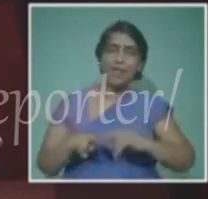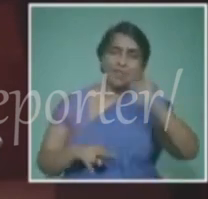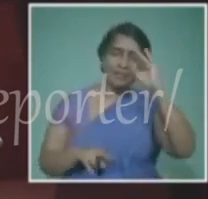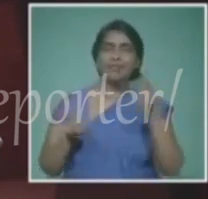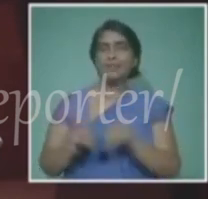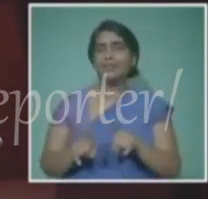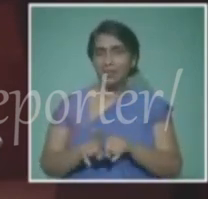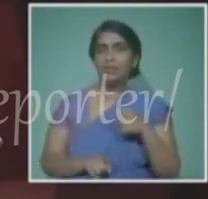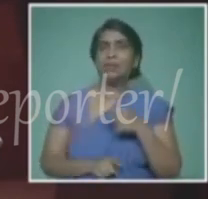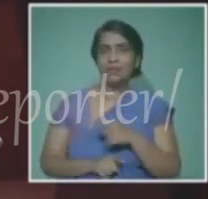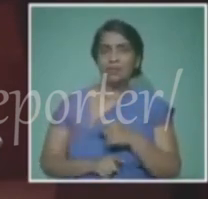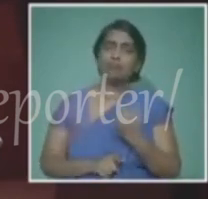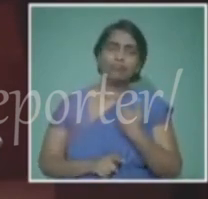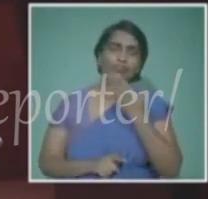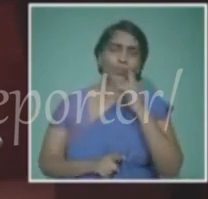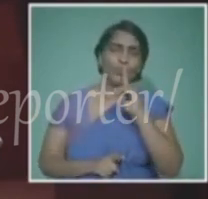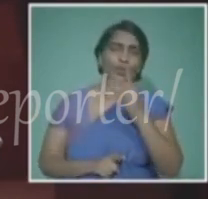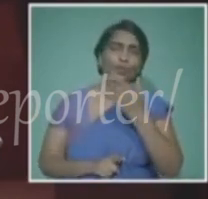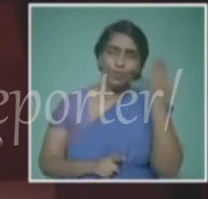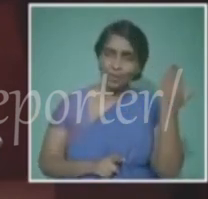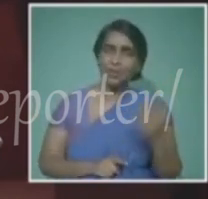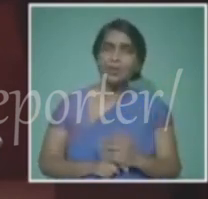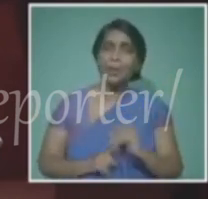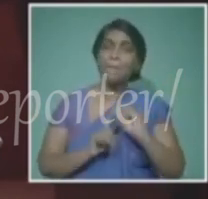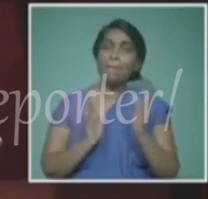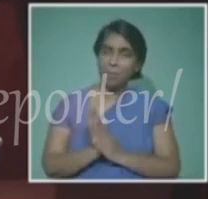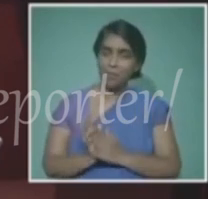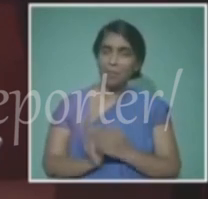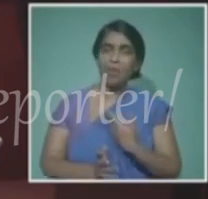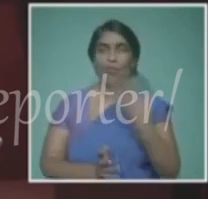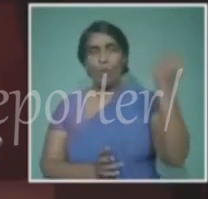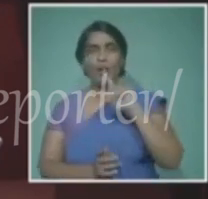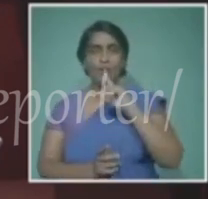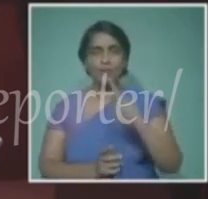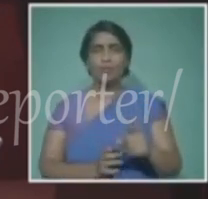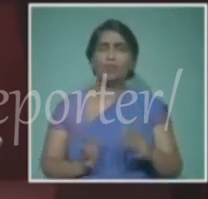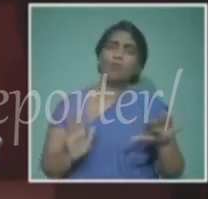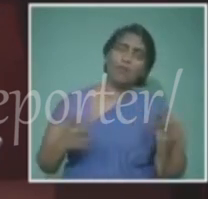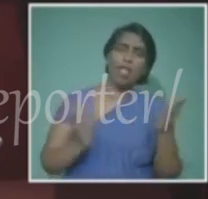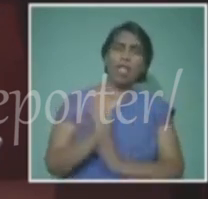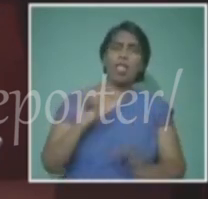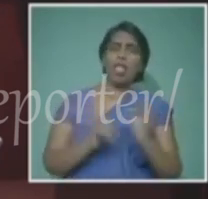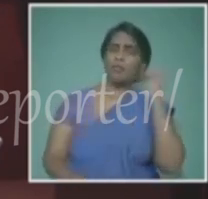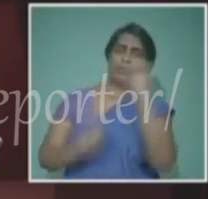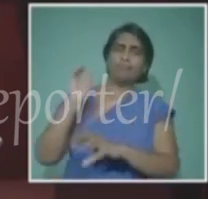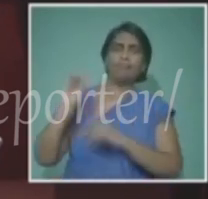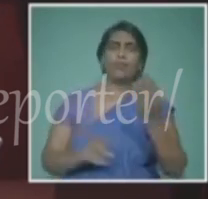කන්සල්ටේෂන්. කියන්න පුළුවන් අපි අගමැතිතුමා මට මේක ඕන කිව්ව හැටියේ ඕනතරම් ඇමරිකන් තියාගන්න